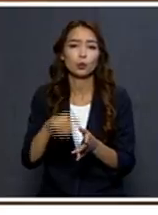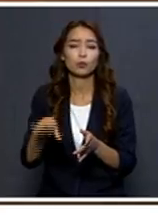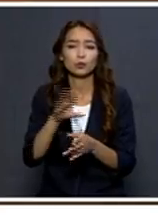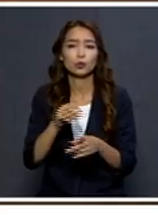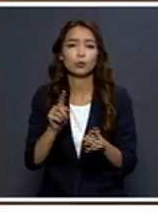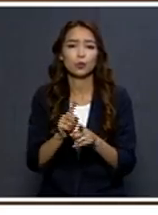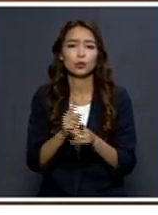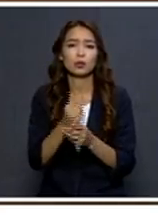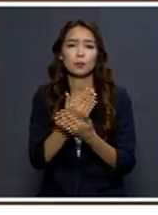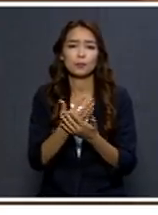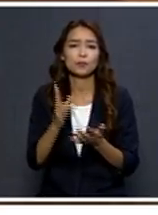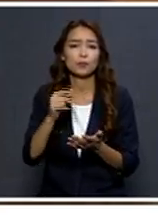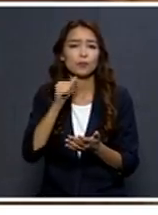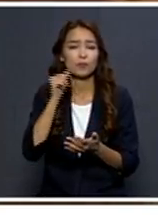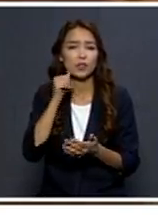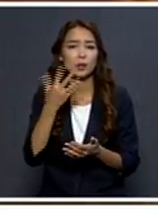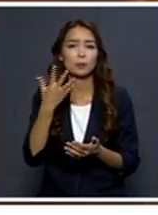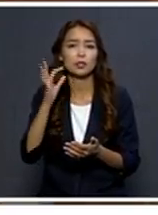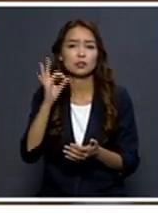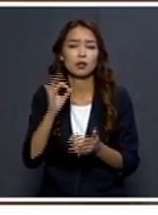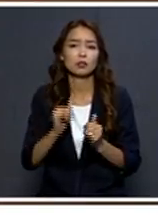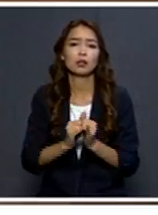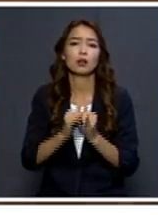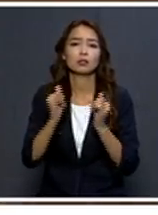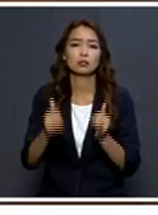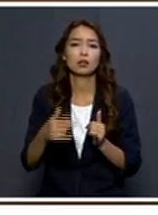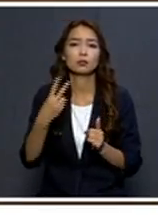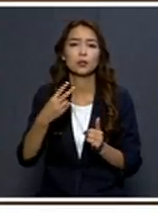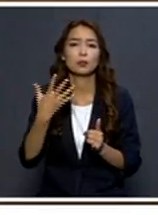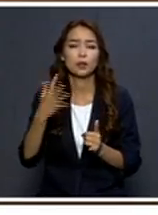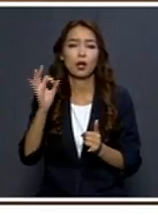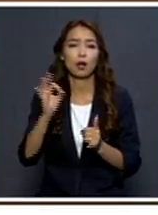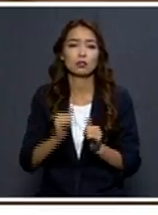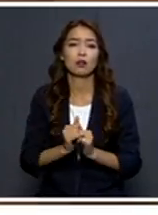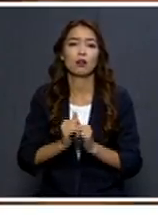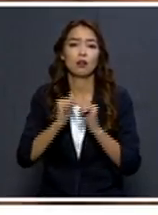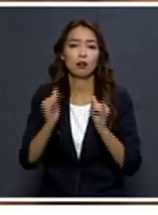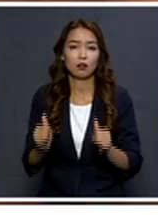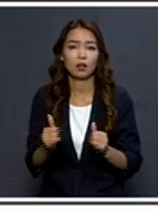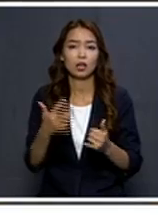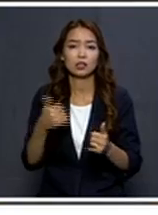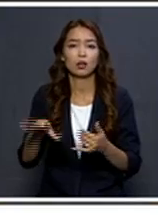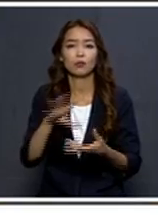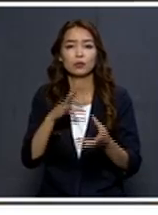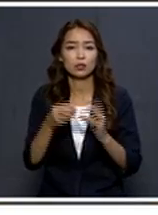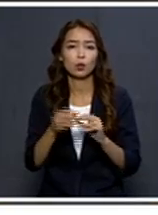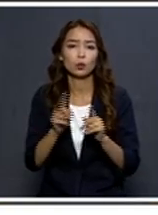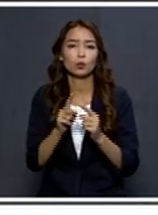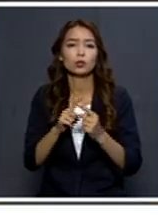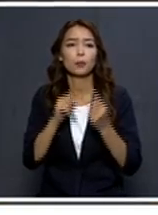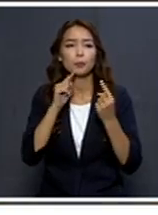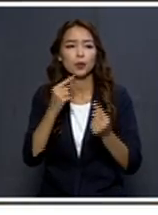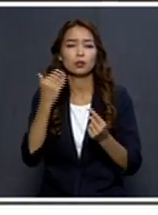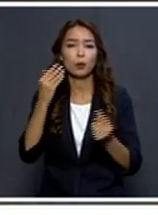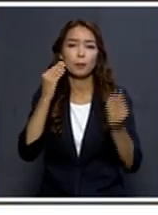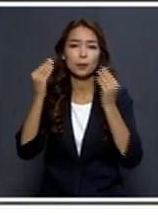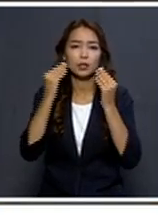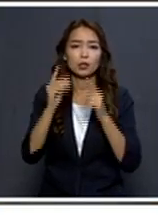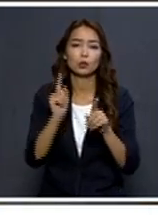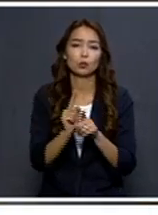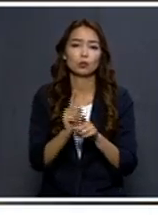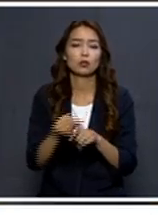саны былтырдан бері кемінде 5%-ға өсіп, 25%-дан асқан. Дегенмен шектеу қарсыластарының пікірінше мұндай